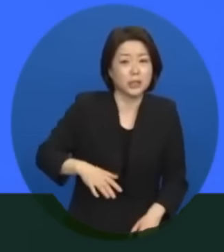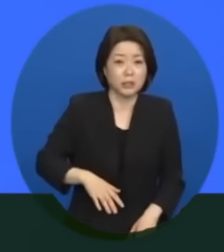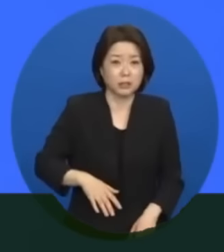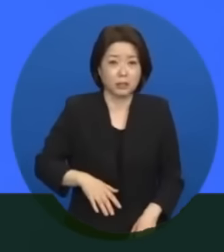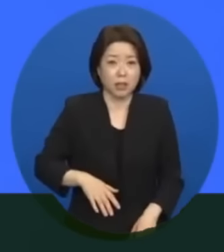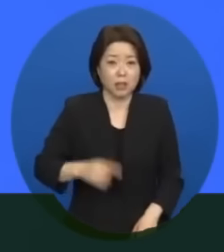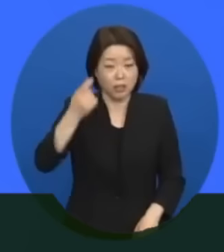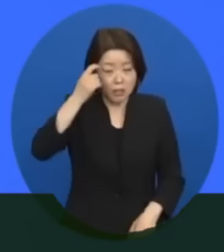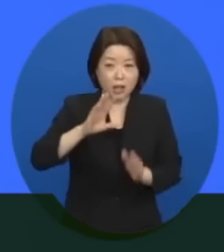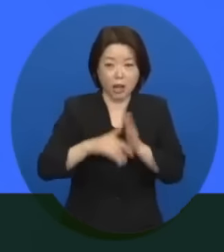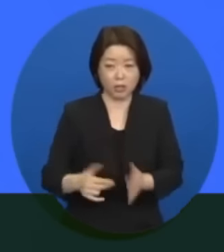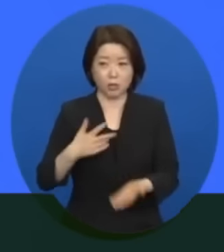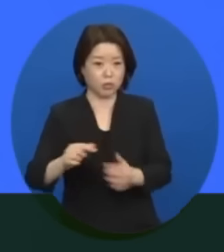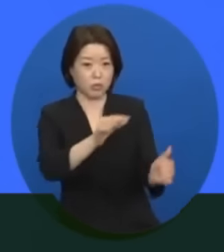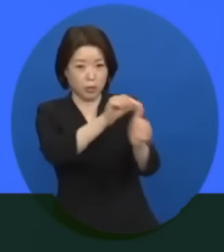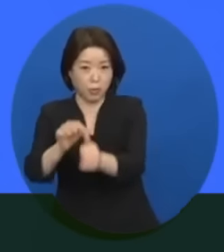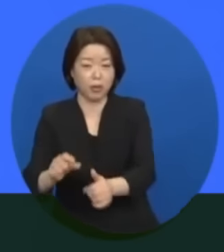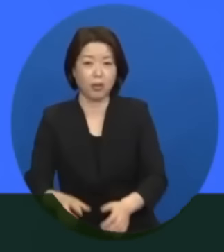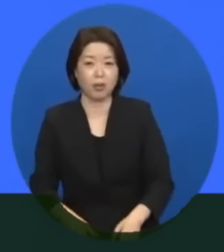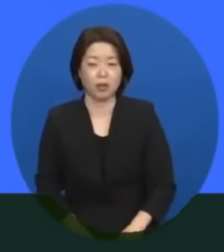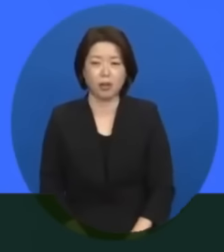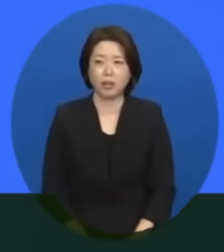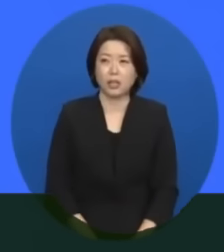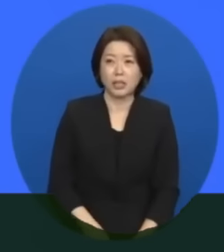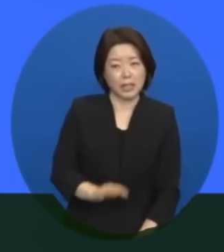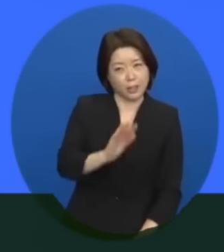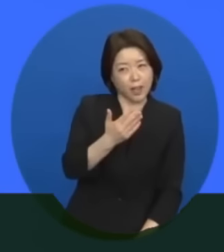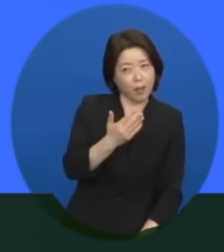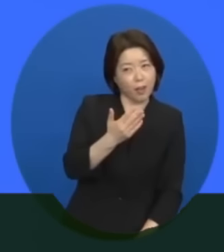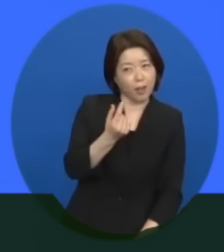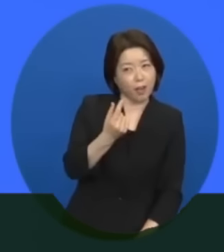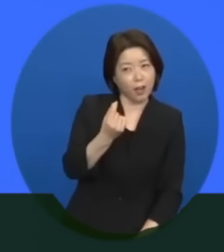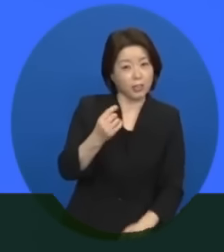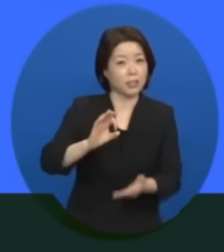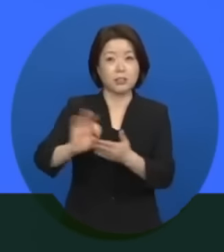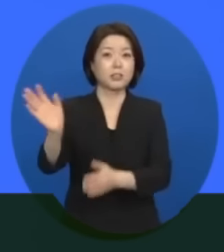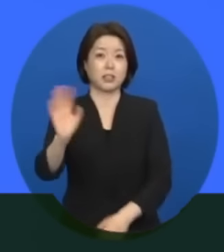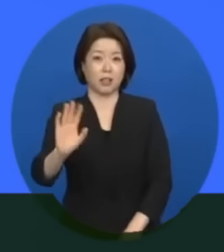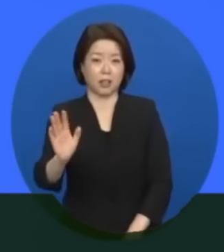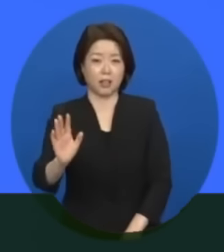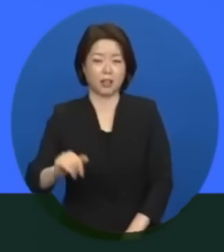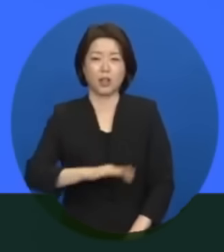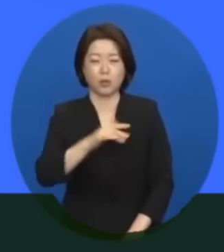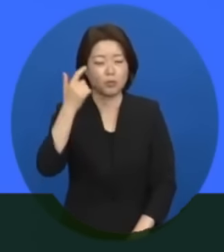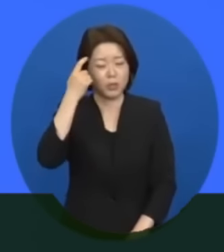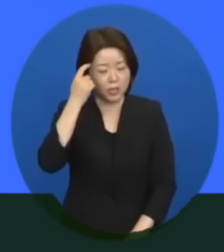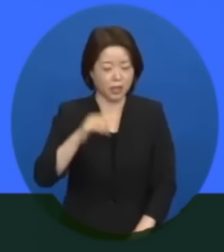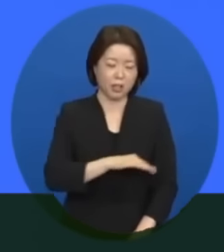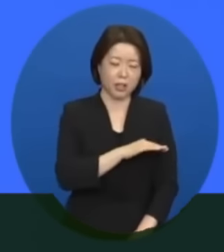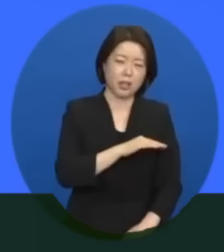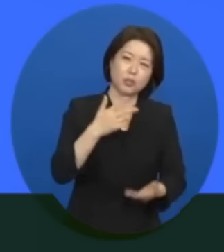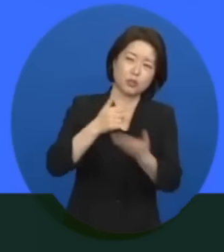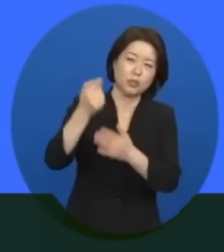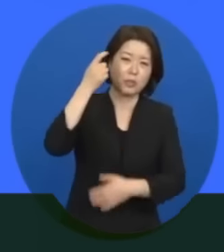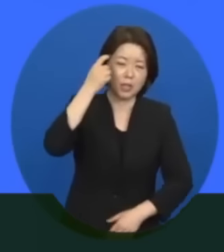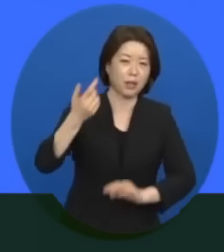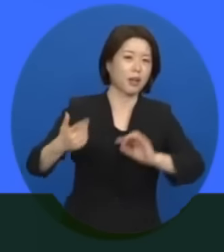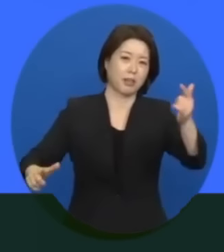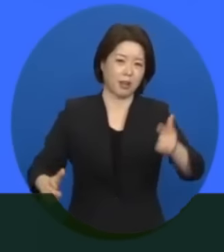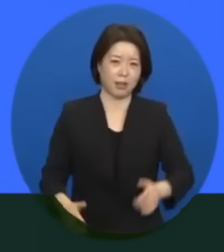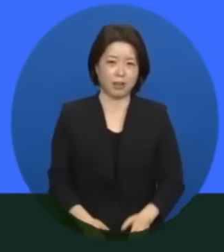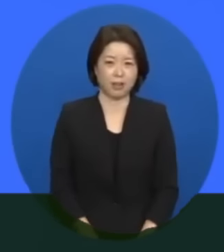주님이 또 부르십니다 됐다고 생각할 때는 또 안 쓰시고요 이런 이렇게 우리의 생각과 주님의 생각이 많이 다르다는 거예요 여러분들에게